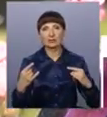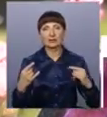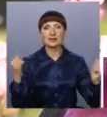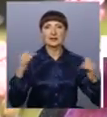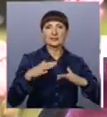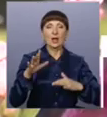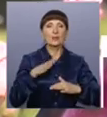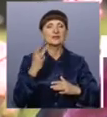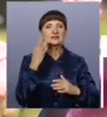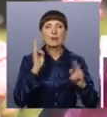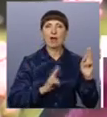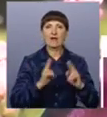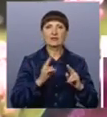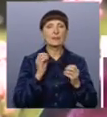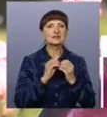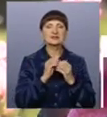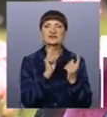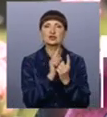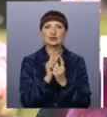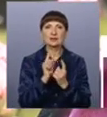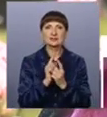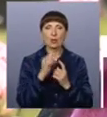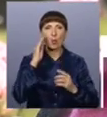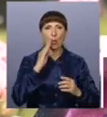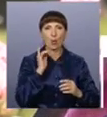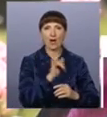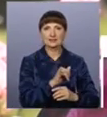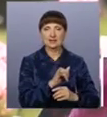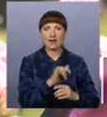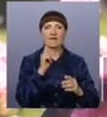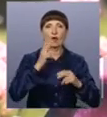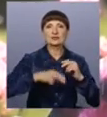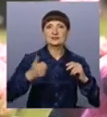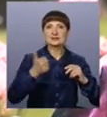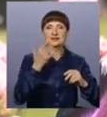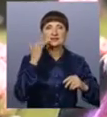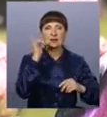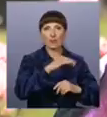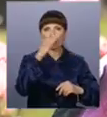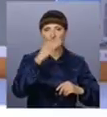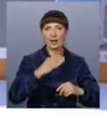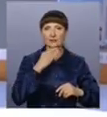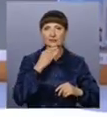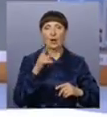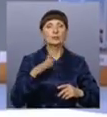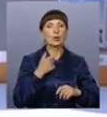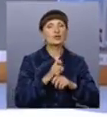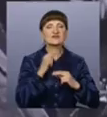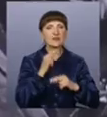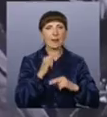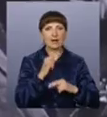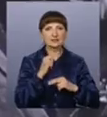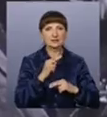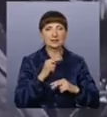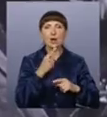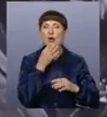Было неукоснительное правило постоянно встречаться у отца. В конце недели, уж по праздникам-то обязательно. Он был очень внимательным. Из